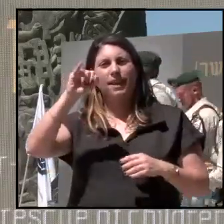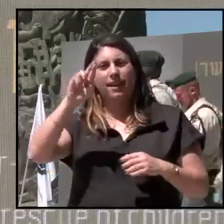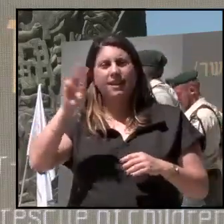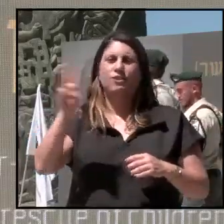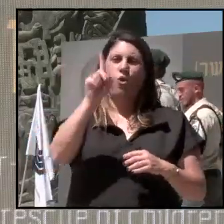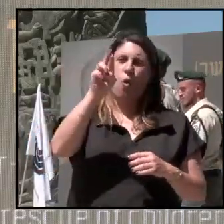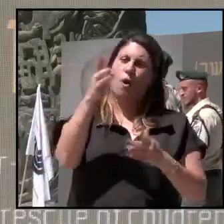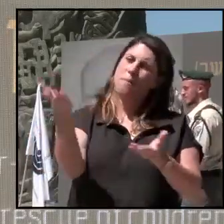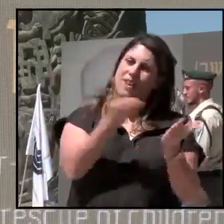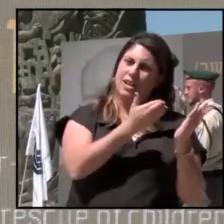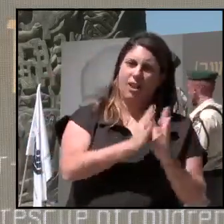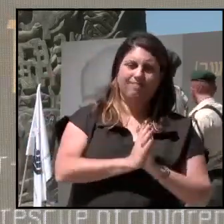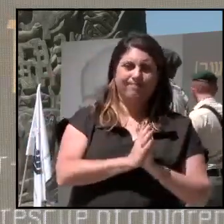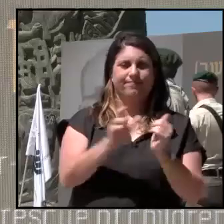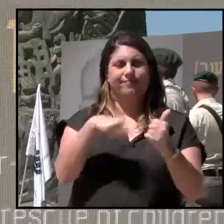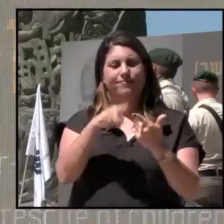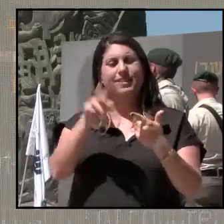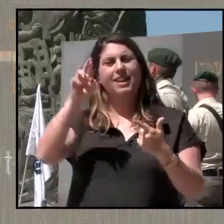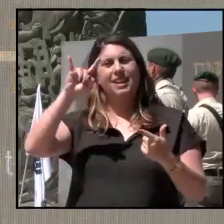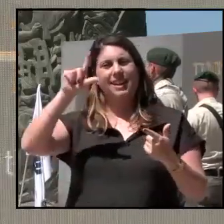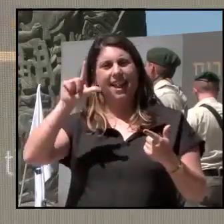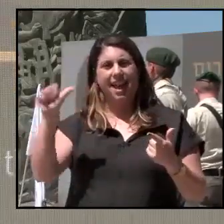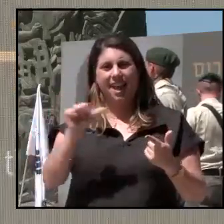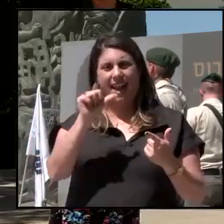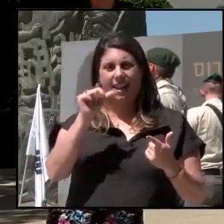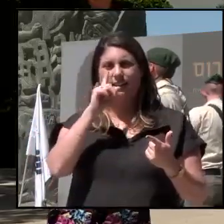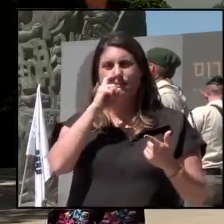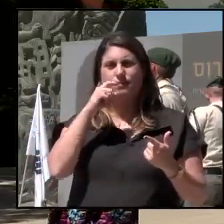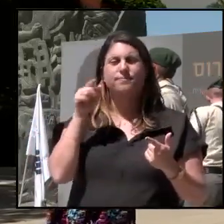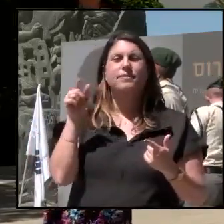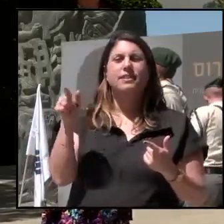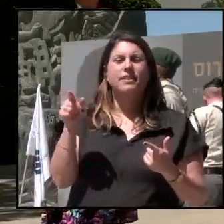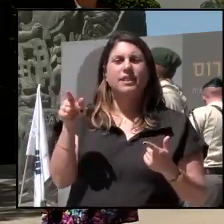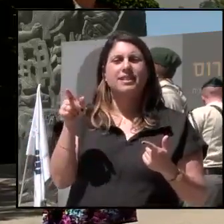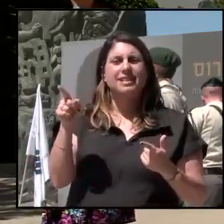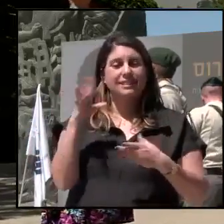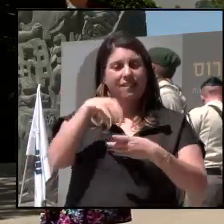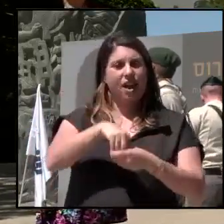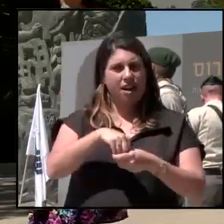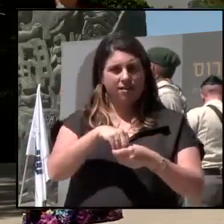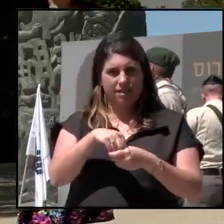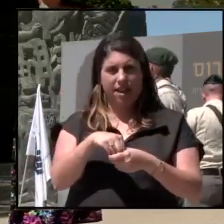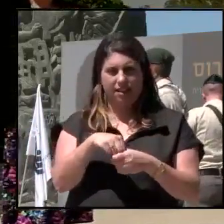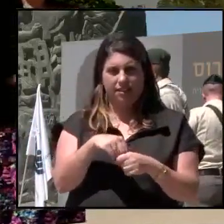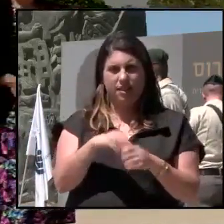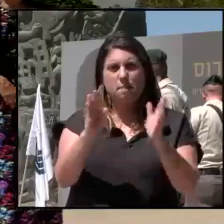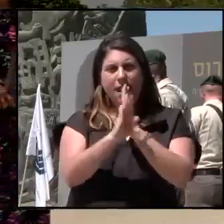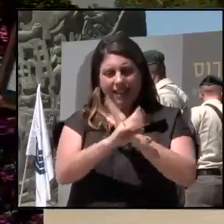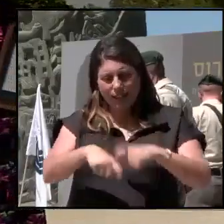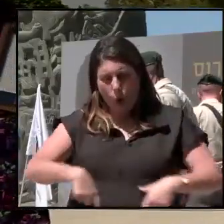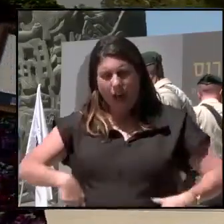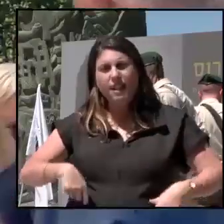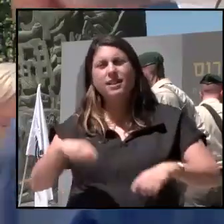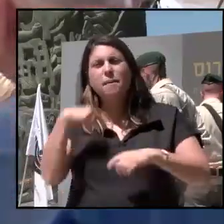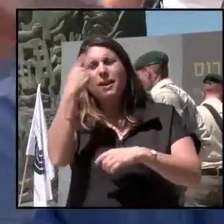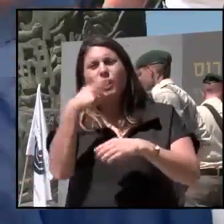בבקשה. רחל הראל, שאת עתודה שמענו זה יותר, הצטרפה למחתרת ההולנדית בזהות בויה וקישרה